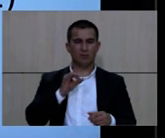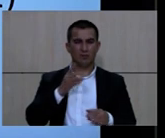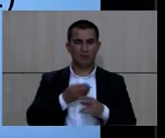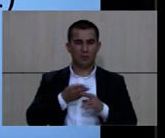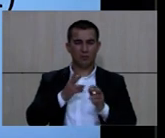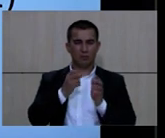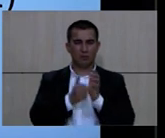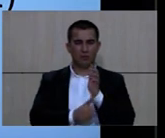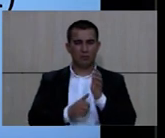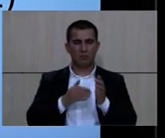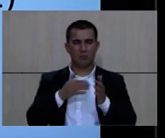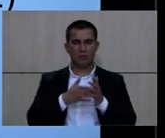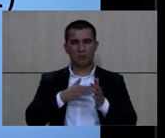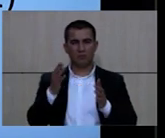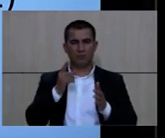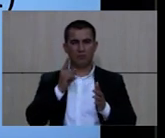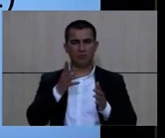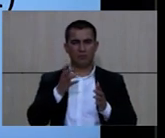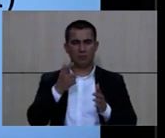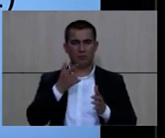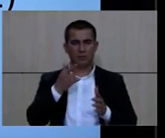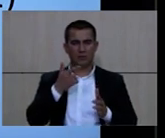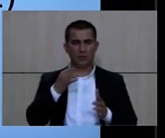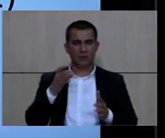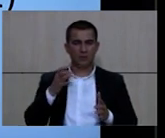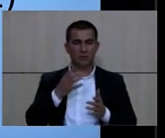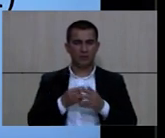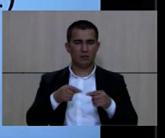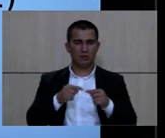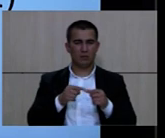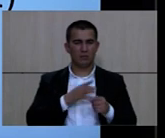260 dan 1400 Gersgacha bo'linadi.